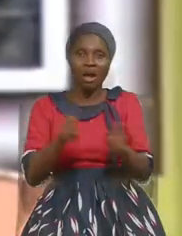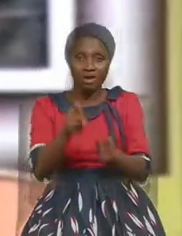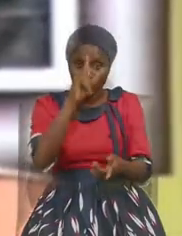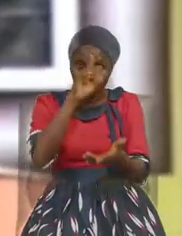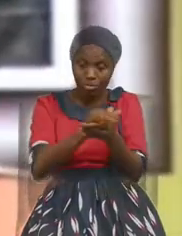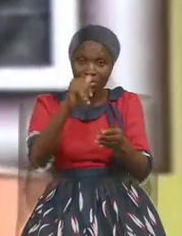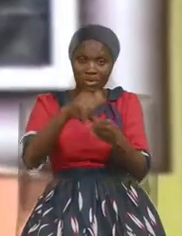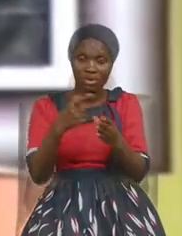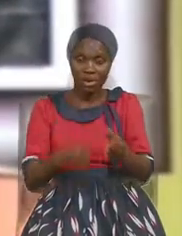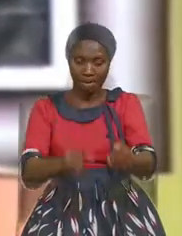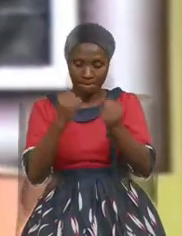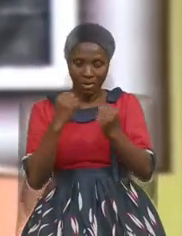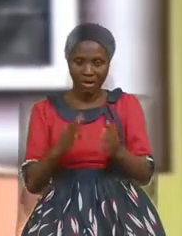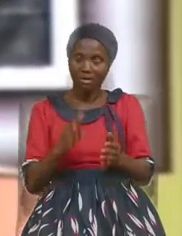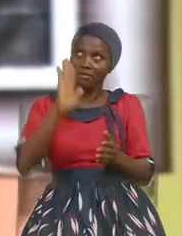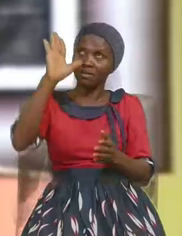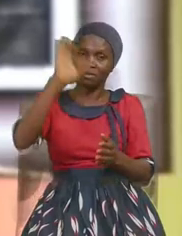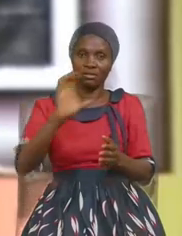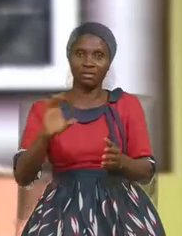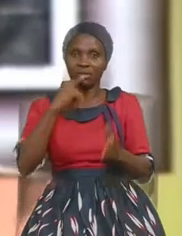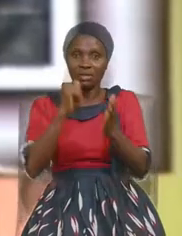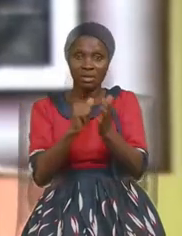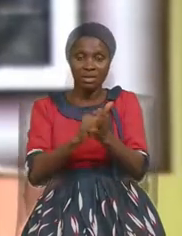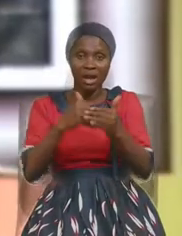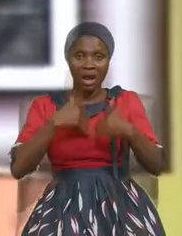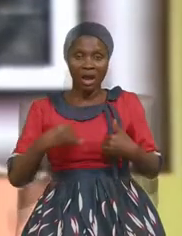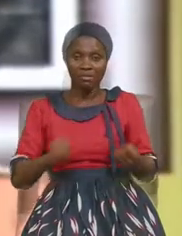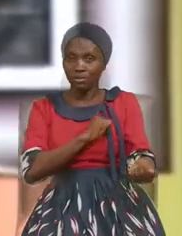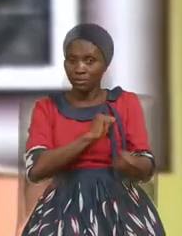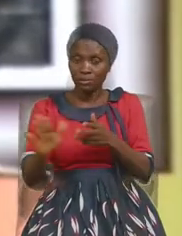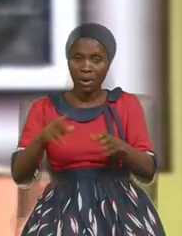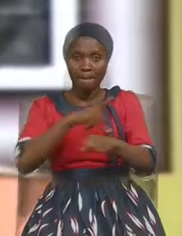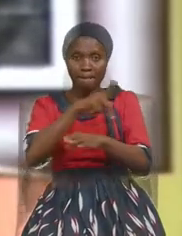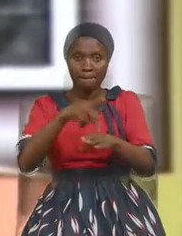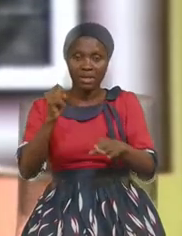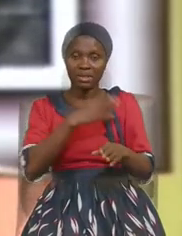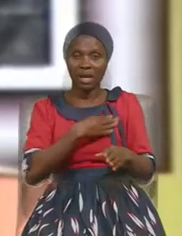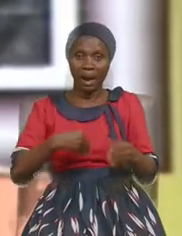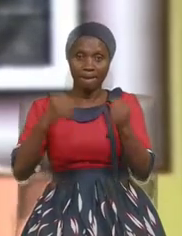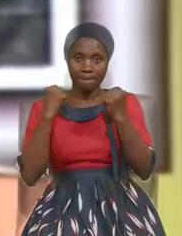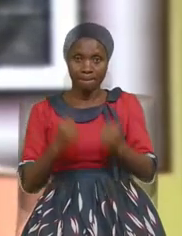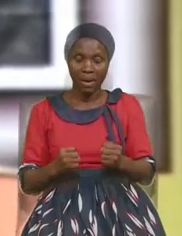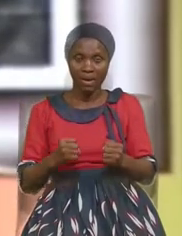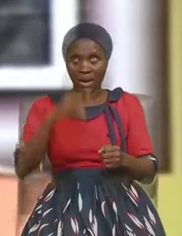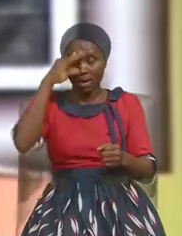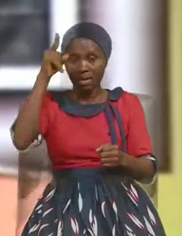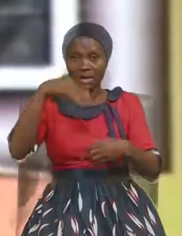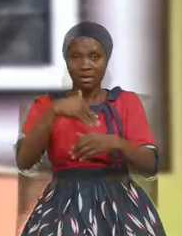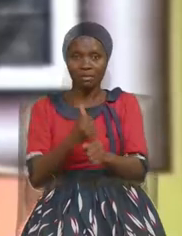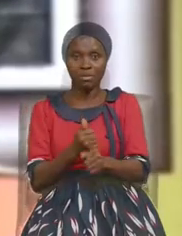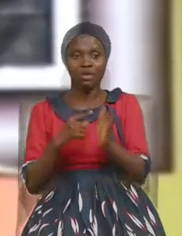dit, ayant dépouillé les dominations, les autorités et les a livrées publiquement.